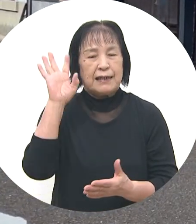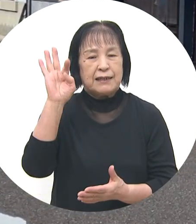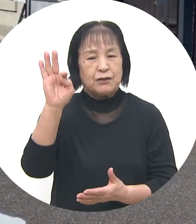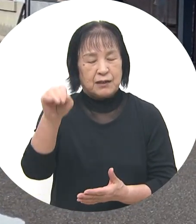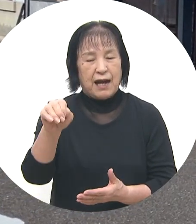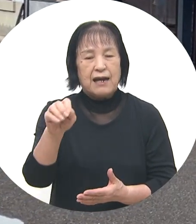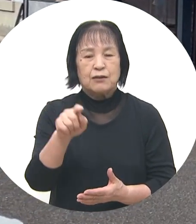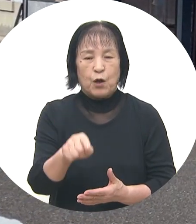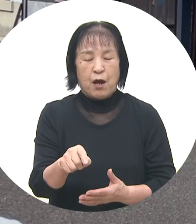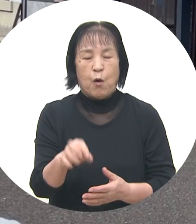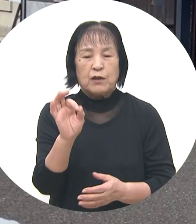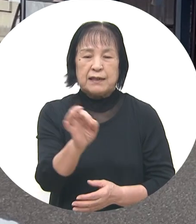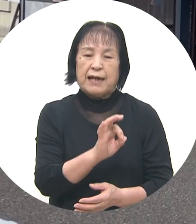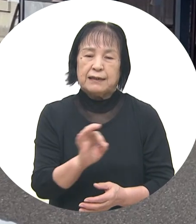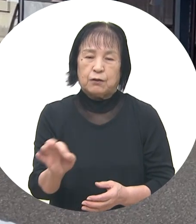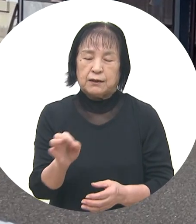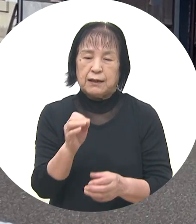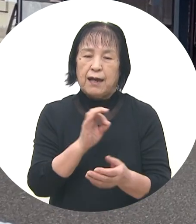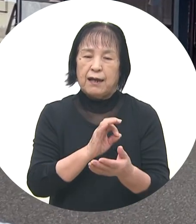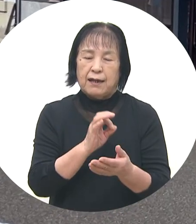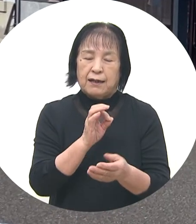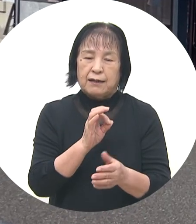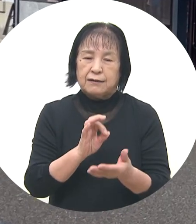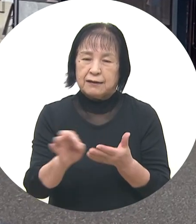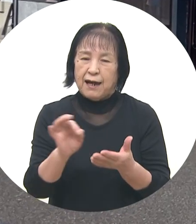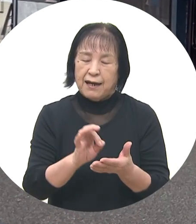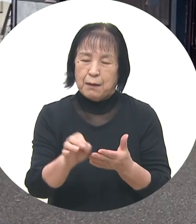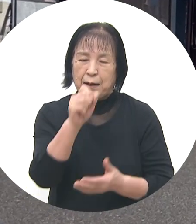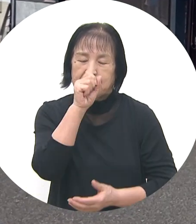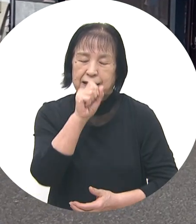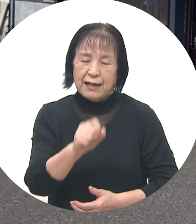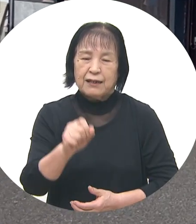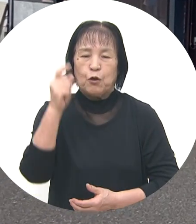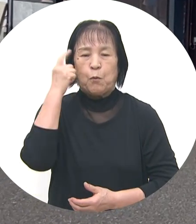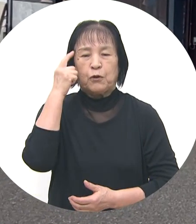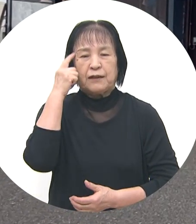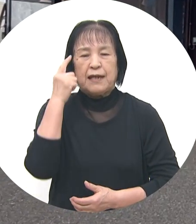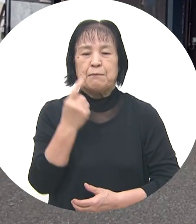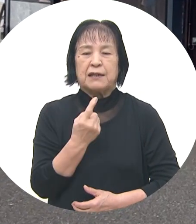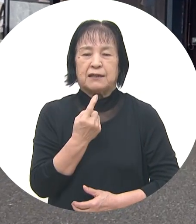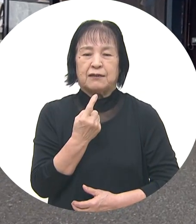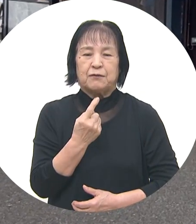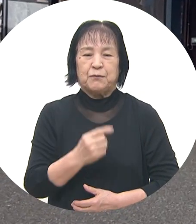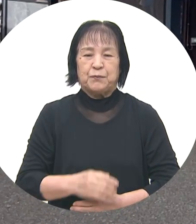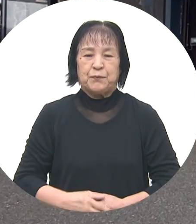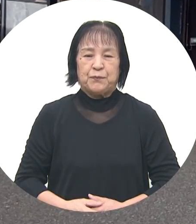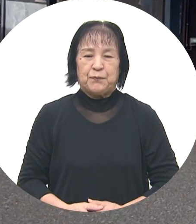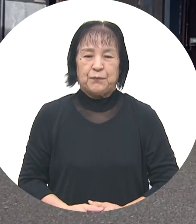を製品として使えればいいなって思っています。